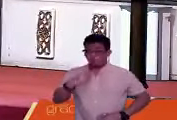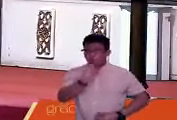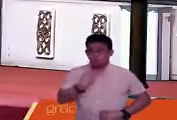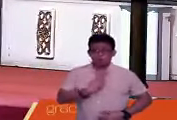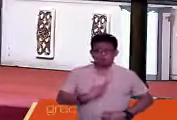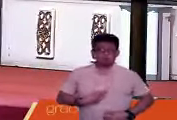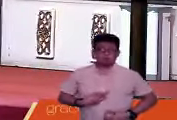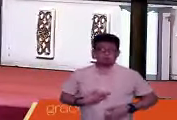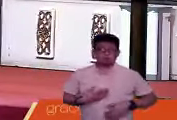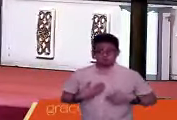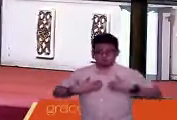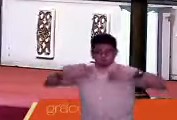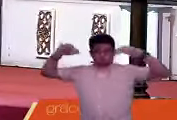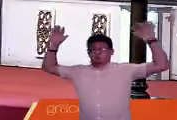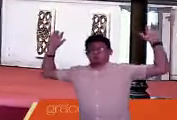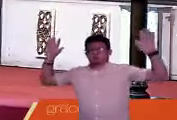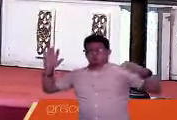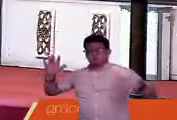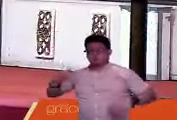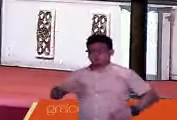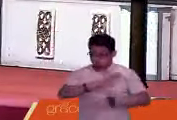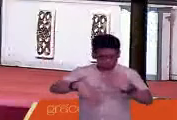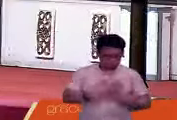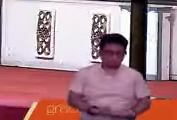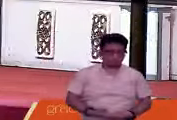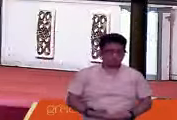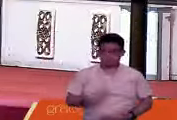may kantag, I surrender all.